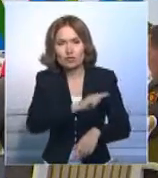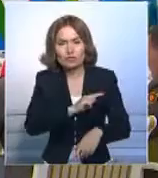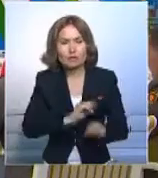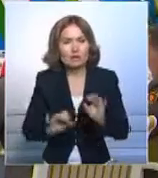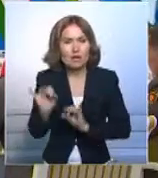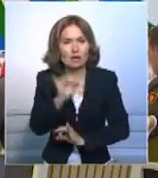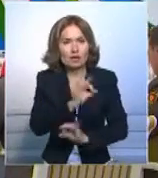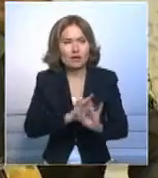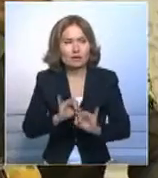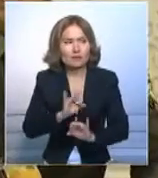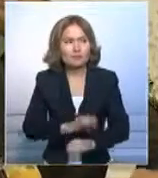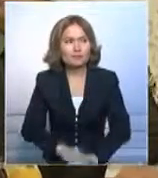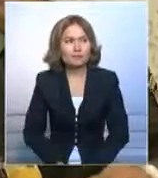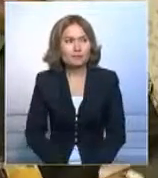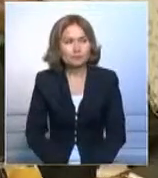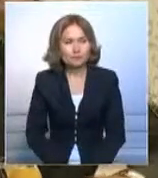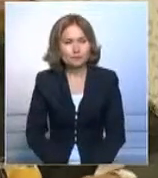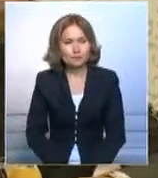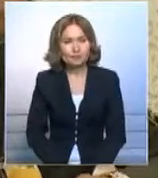талқылады.